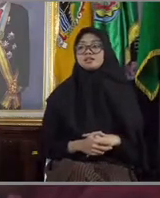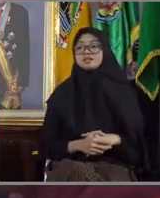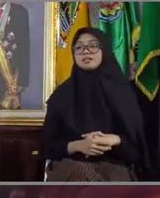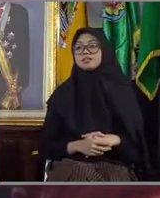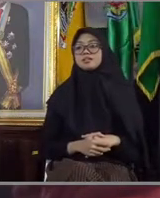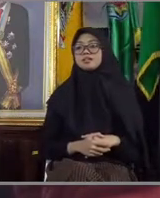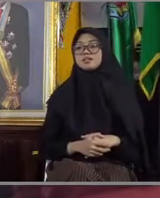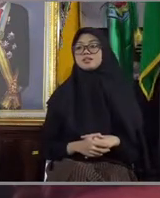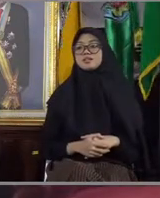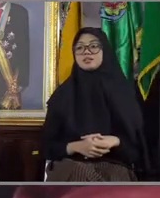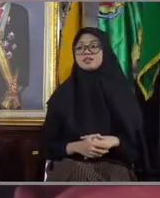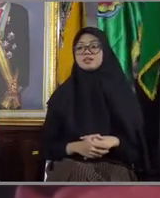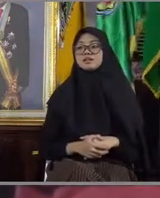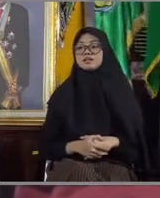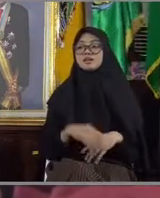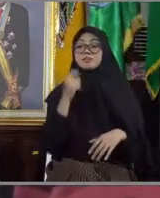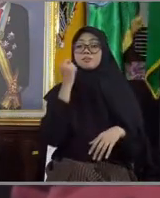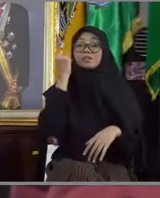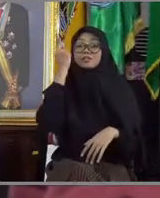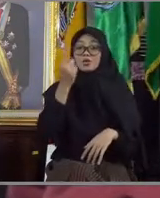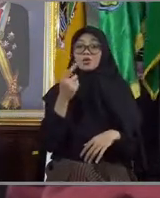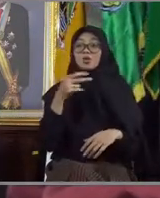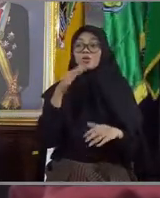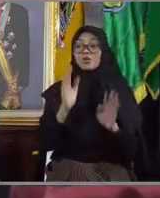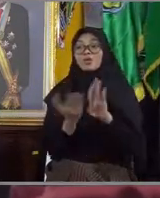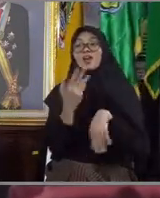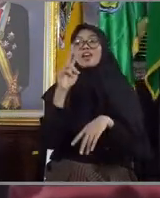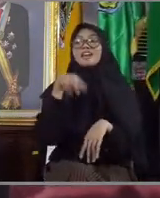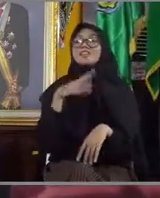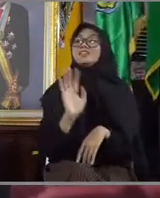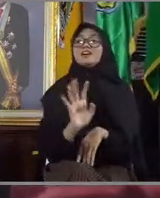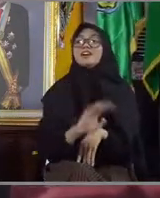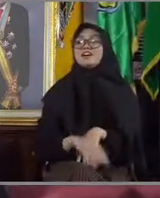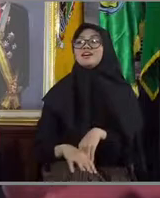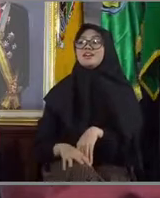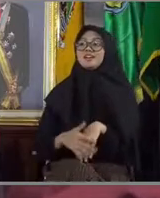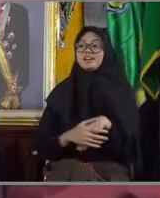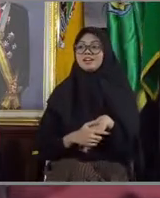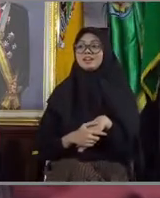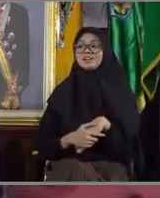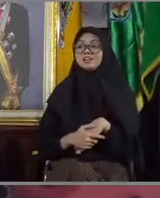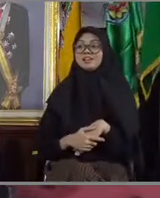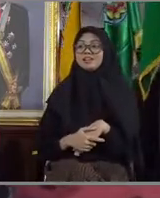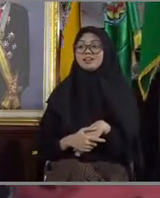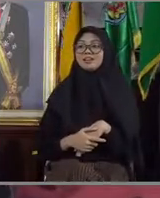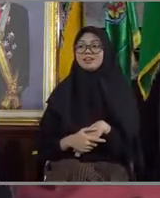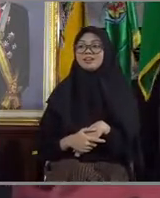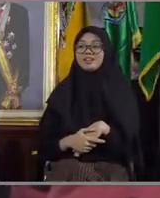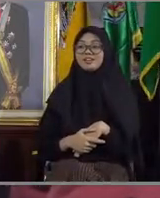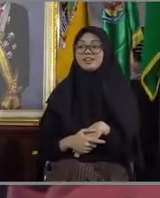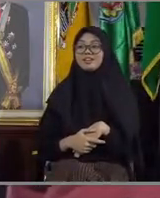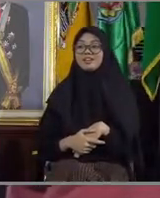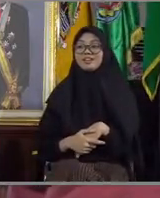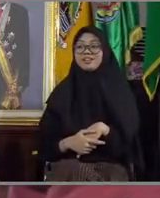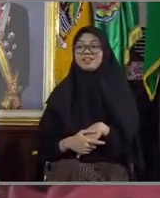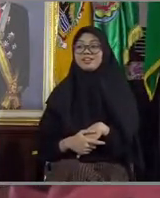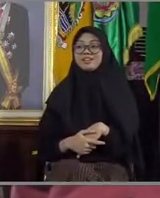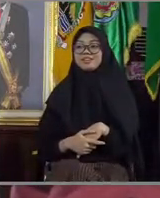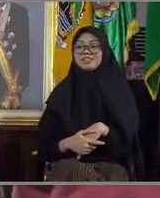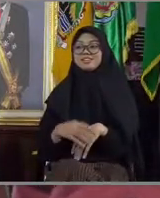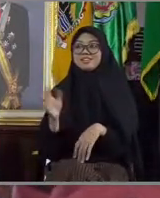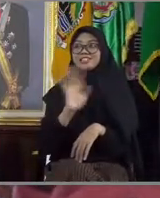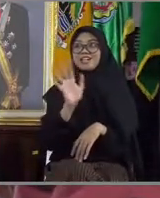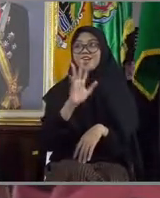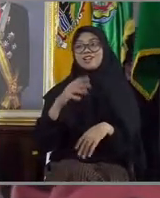pagi anaknya gitu lagi enggak? Ya umpama kamu lah, umpama kamu. Ya tidak Pak.